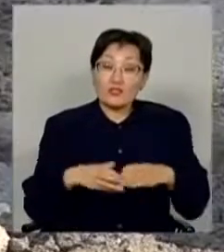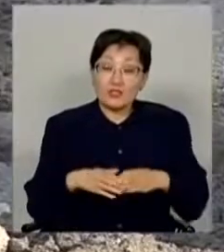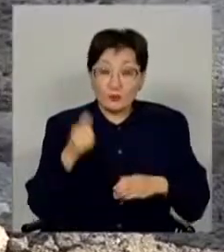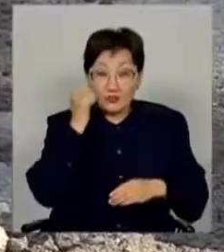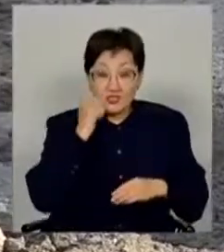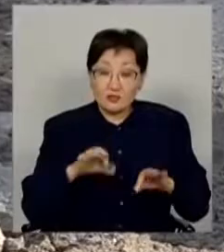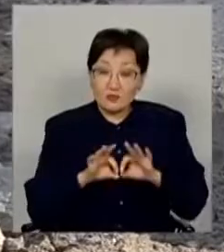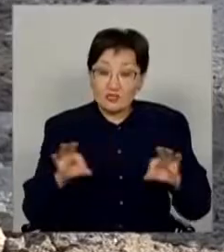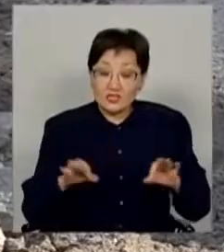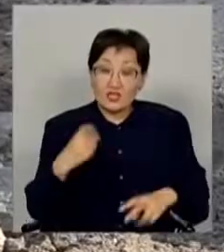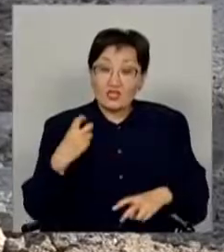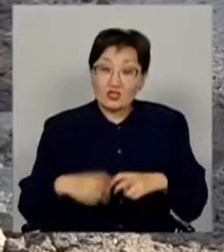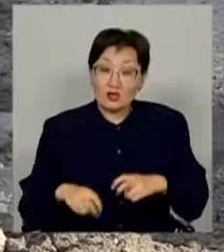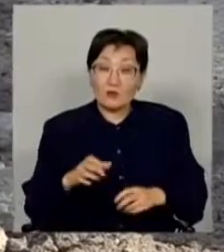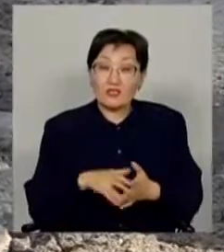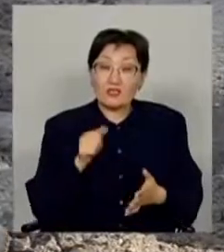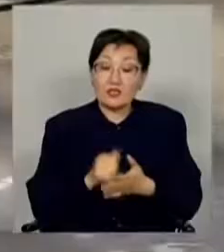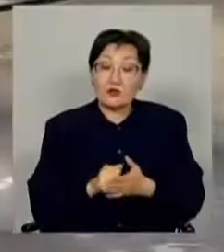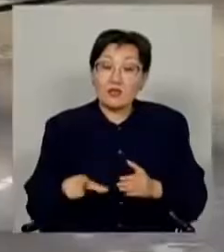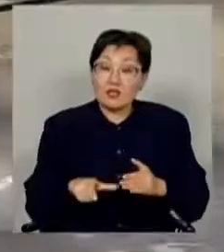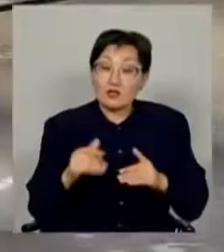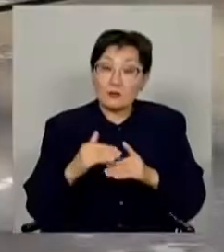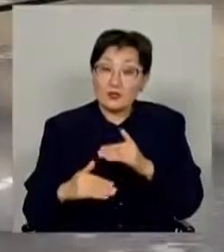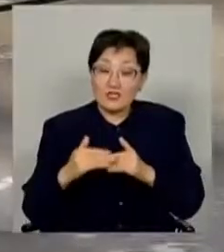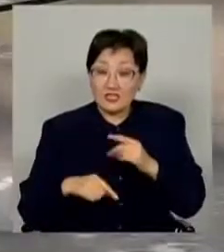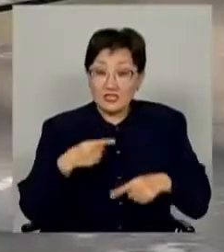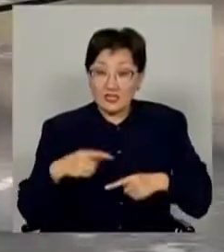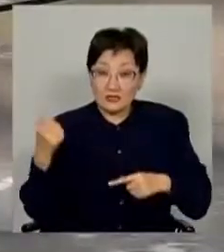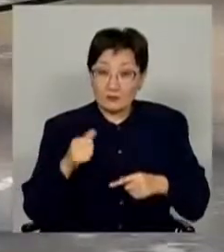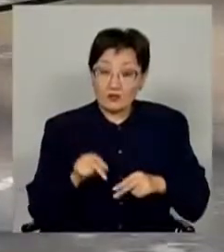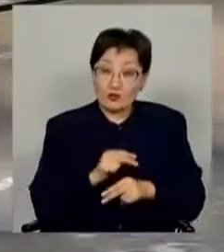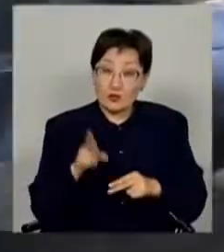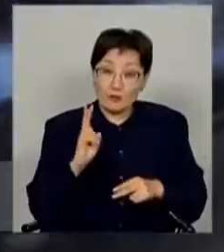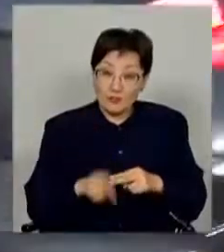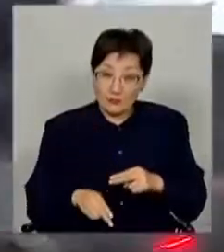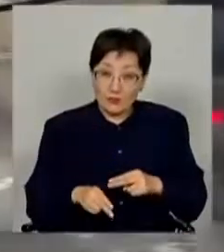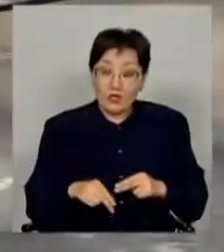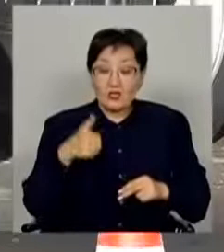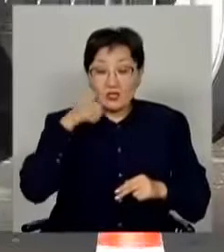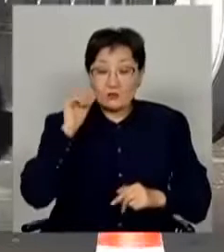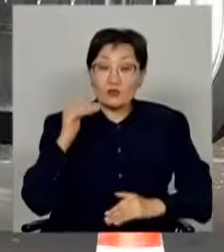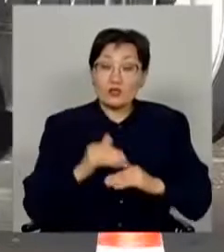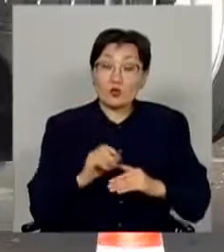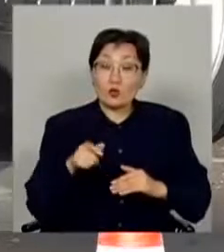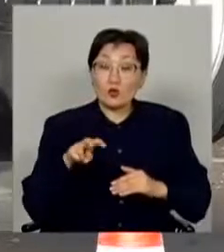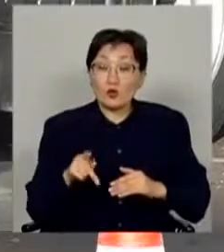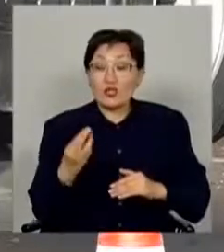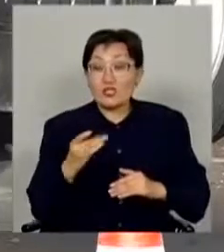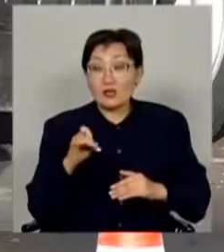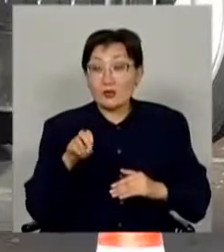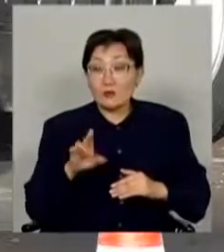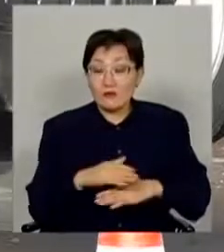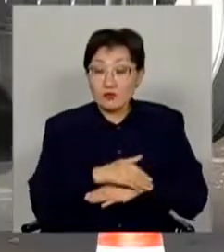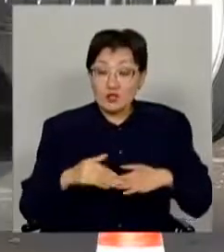ескірген құбырдың жарылуынан бүлінген асфальтты келесі аптада жөндеп бітірмек. Еске салайық, кеше кешке Гоголь мен Шәріпов